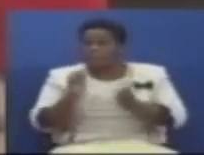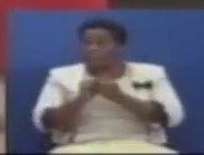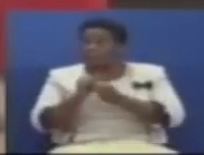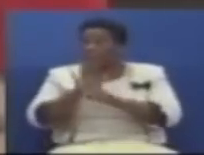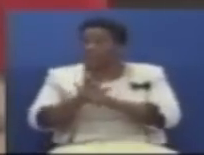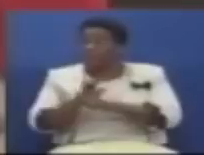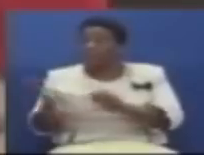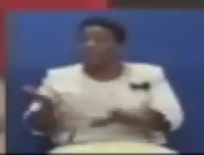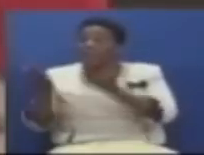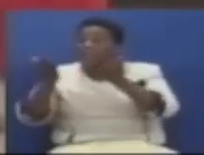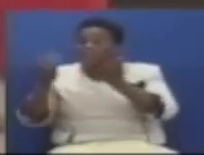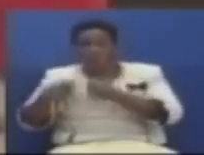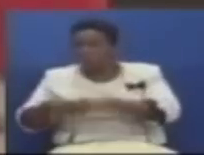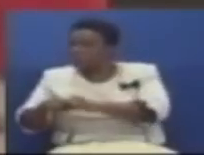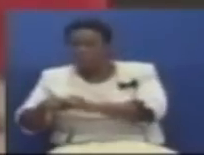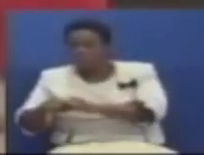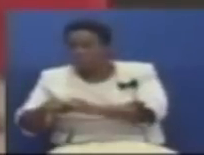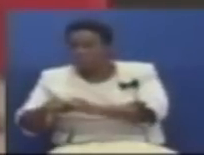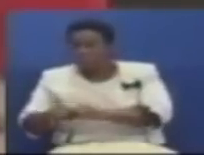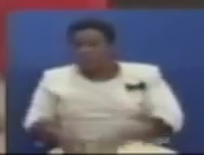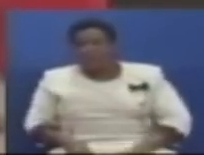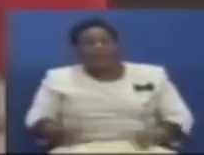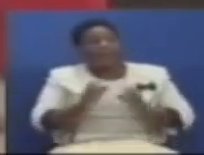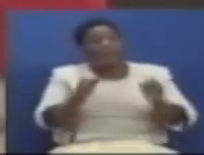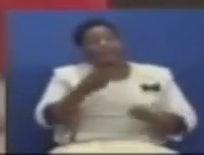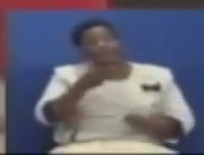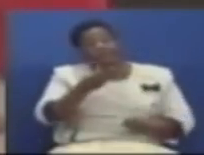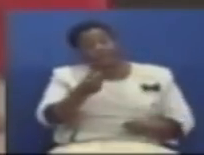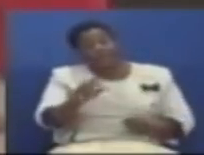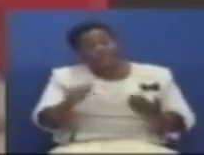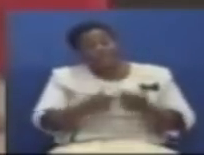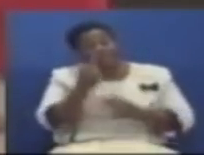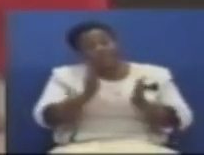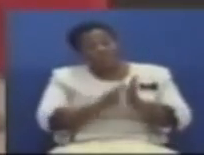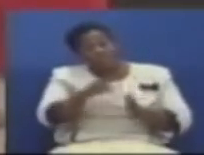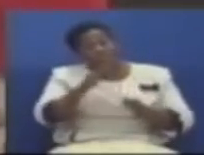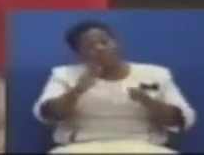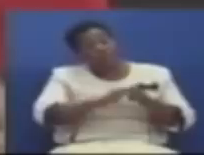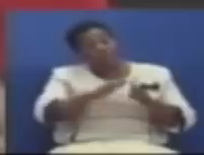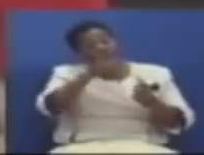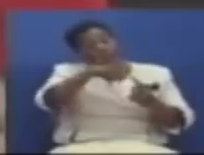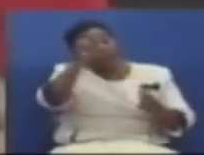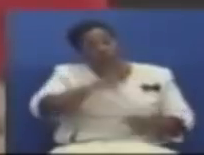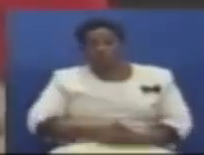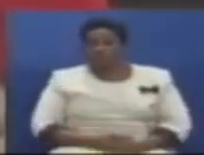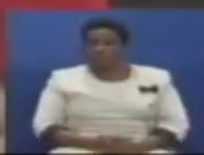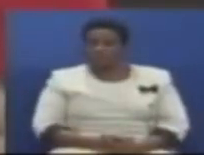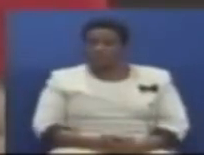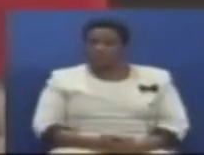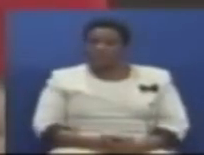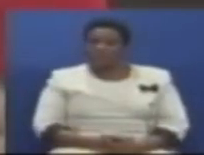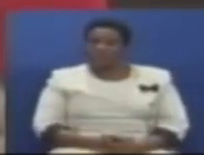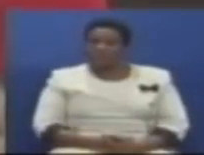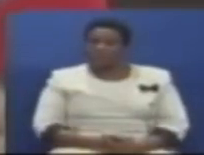maendeleo ya kufanyika, lakini hela hizo zikoleka uchaguzi. Sasa mimi unachosema kwamba mimi